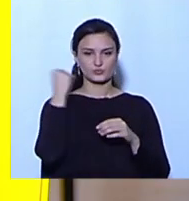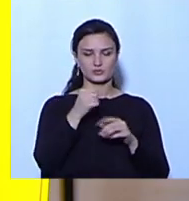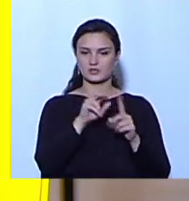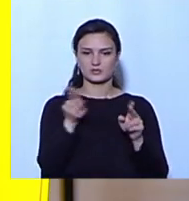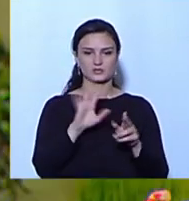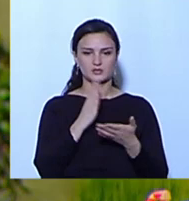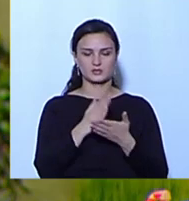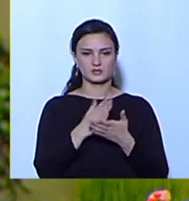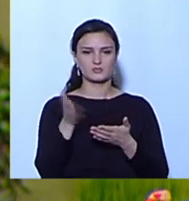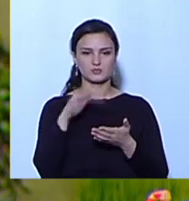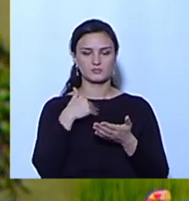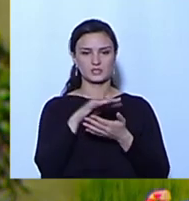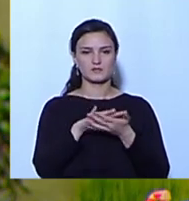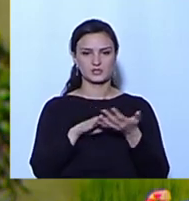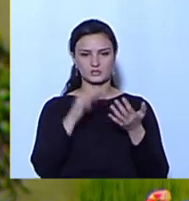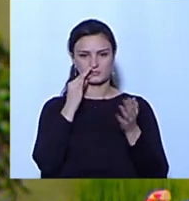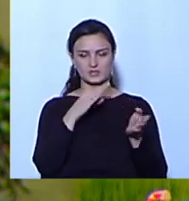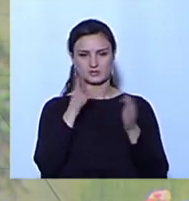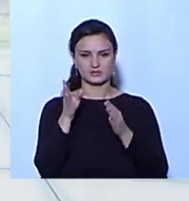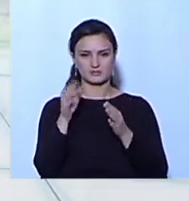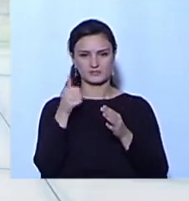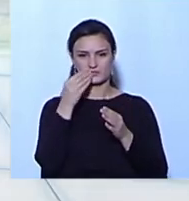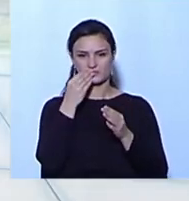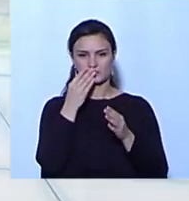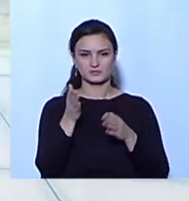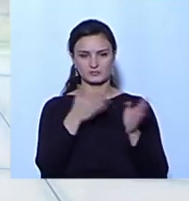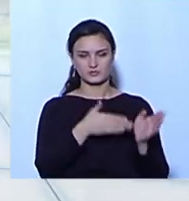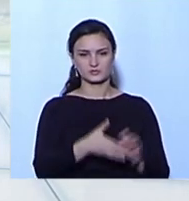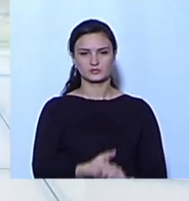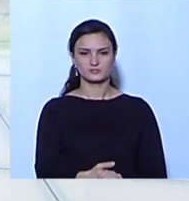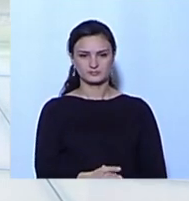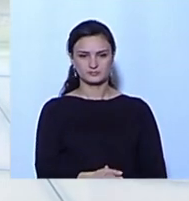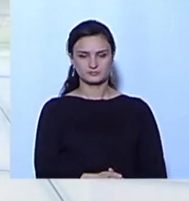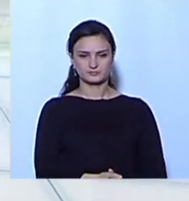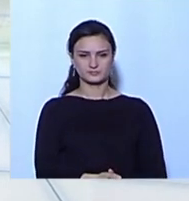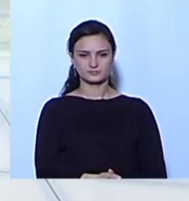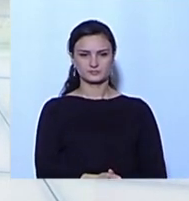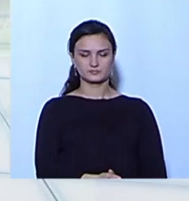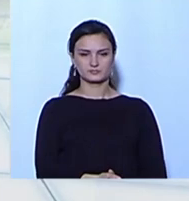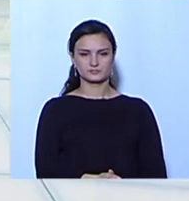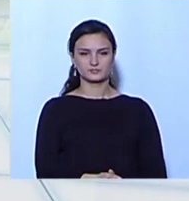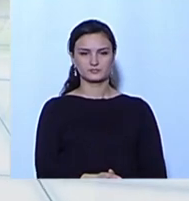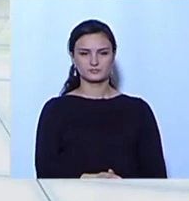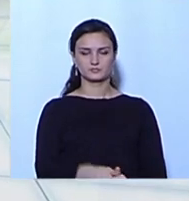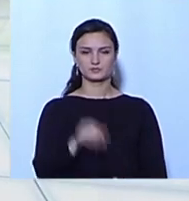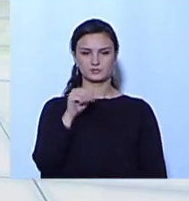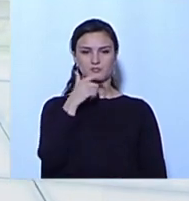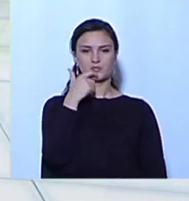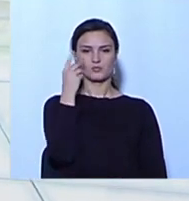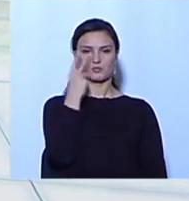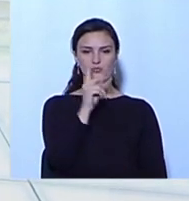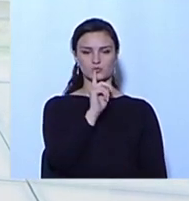არ არის. მოდით მე გავაგრძელებ შემდეგ ბლოკში, გადავინაცვლებ კვების ბლოკში. და შეიძლება მაყურებელს